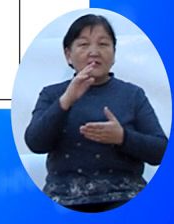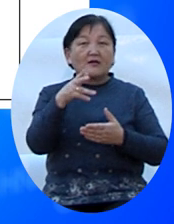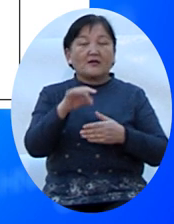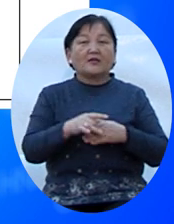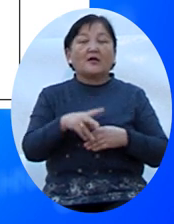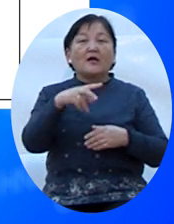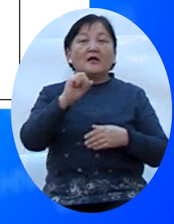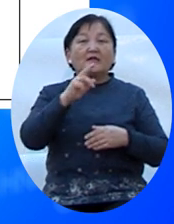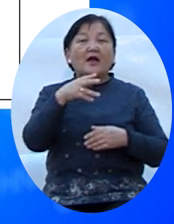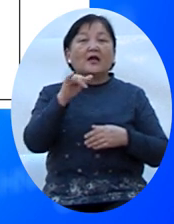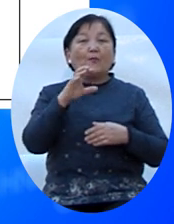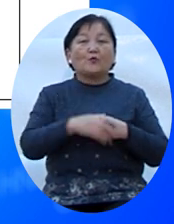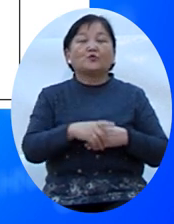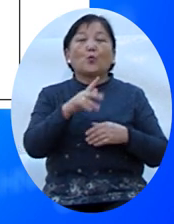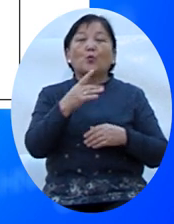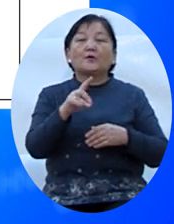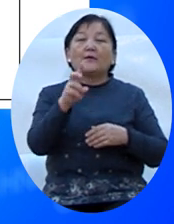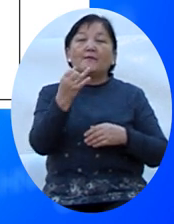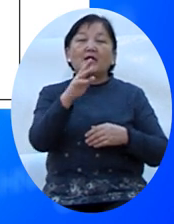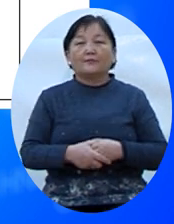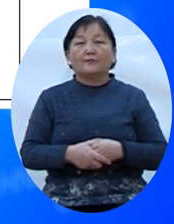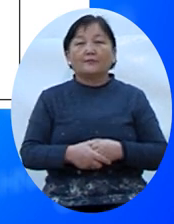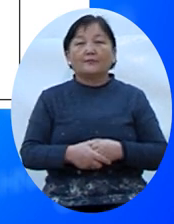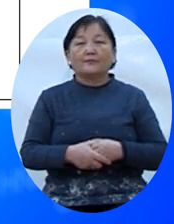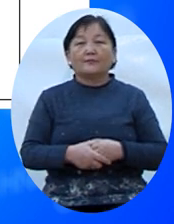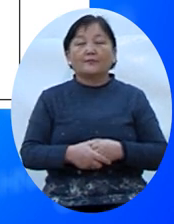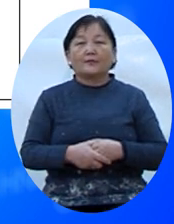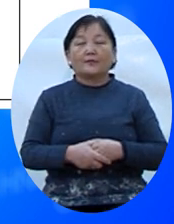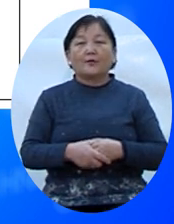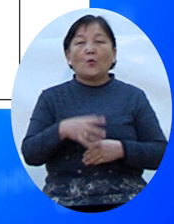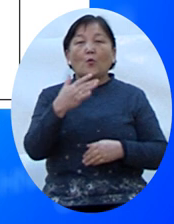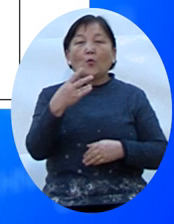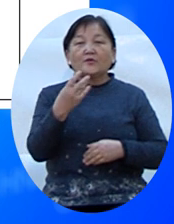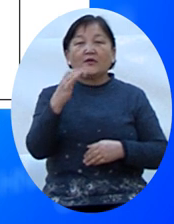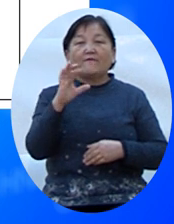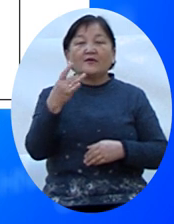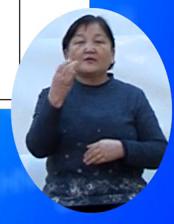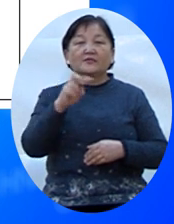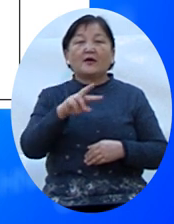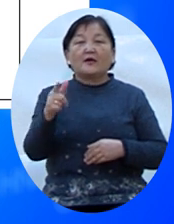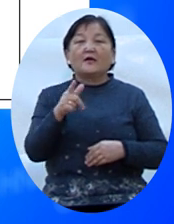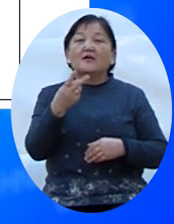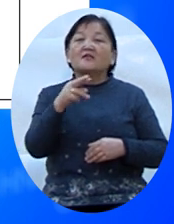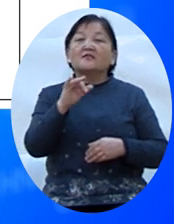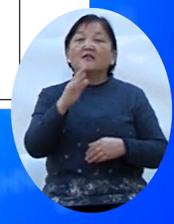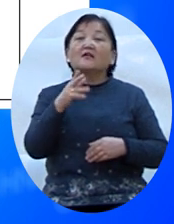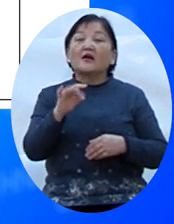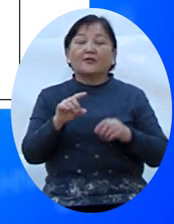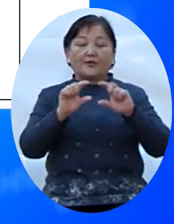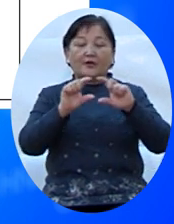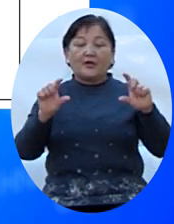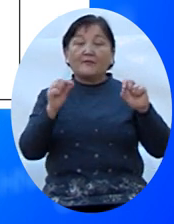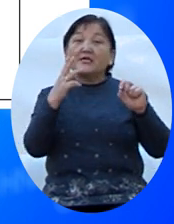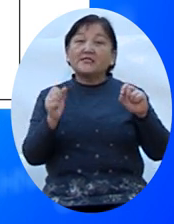лакмус, хүрэн байцаа зэрэг индикаторуудын талаар үтсэн. За универсал индикаторын цаас нь илүү нарийн